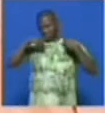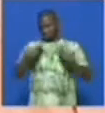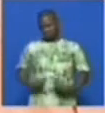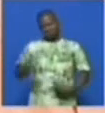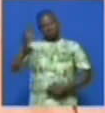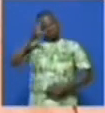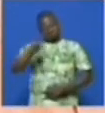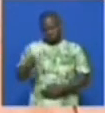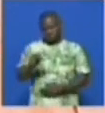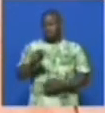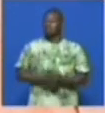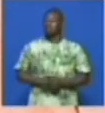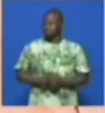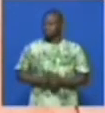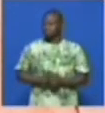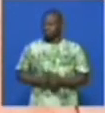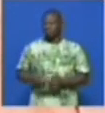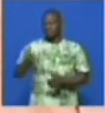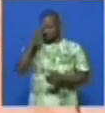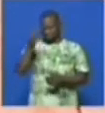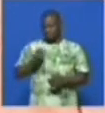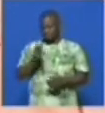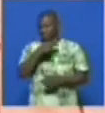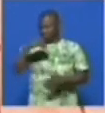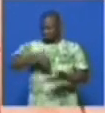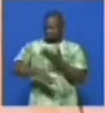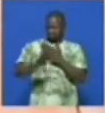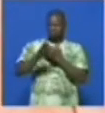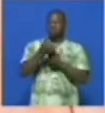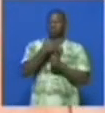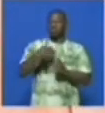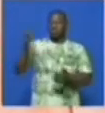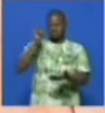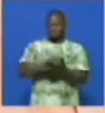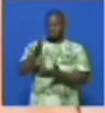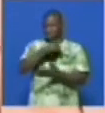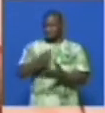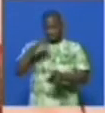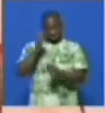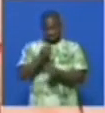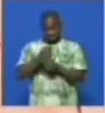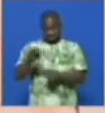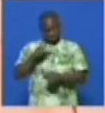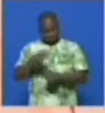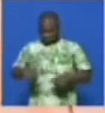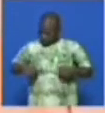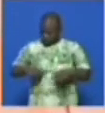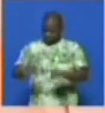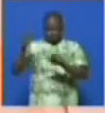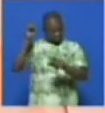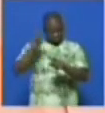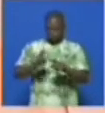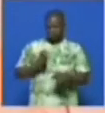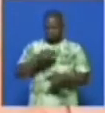de l'excellence. C'est pourquoi en matière de retombées, c'est cette contrainte-là qui va nous pousser à ne pas dormir sur nos lauriers, qu'il faut